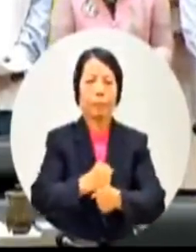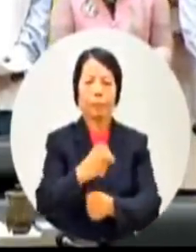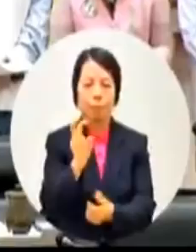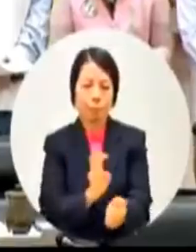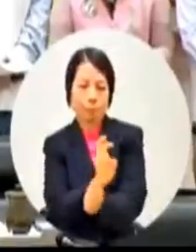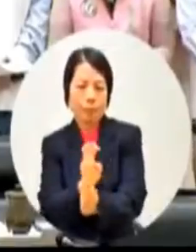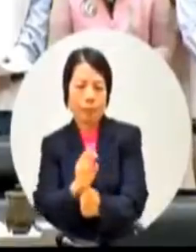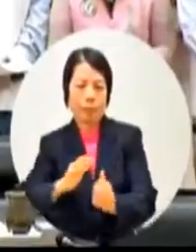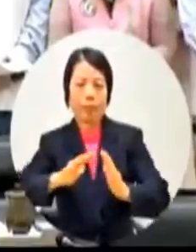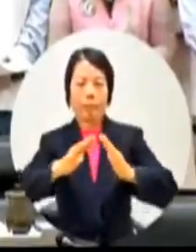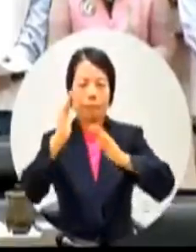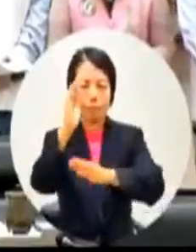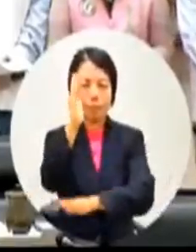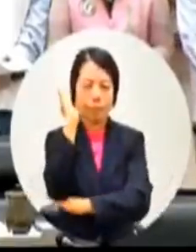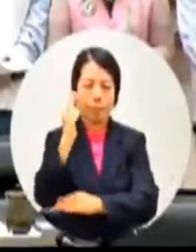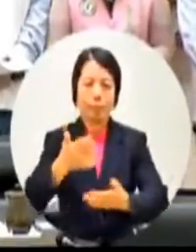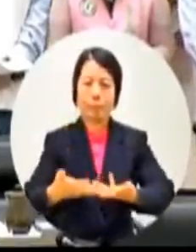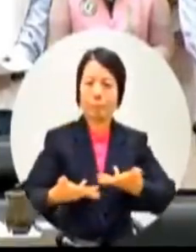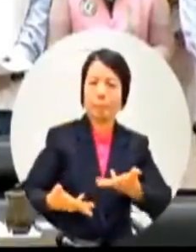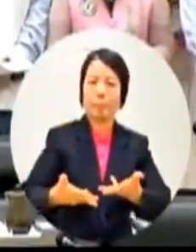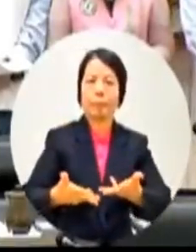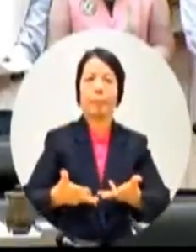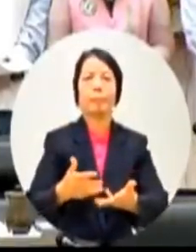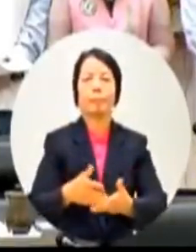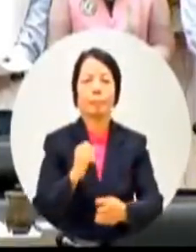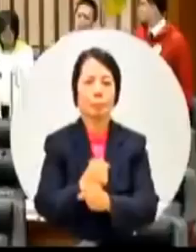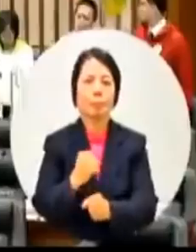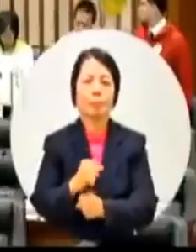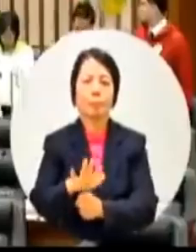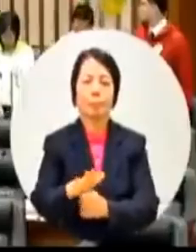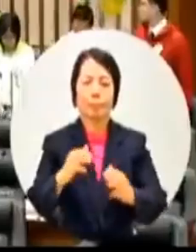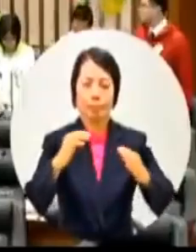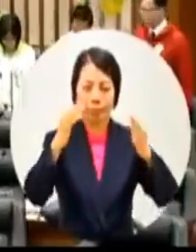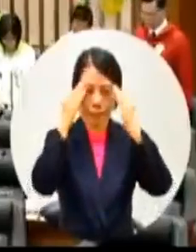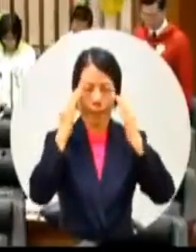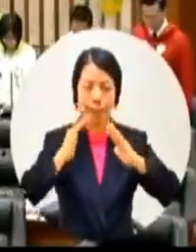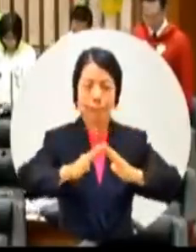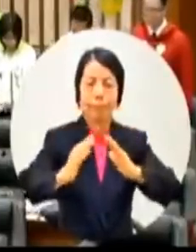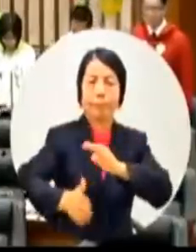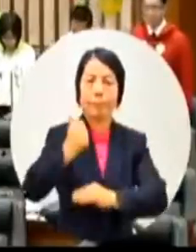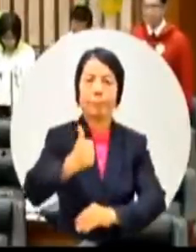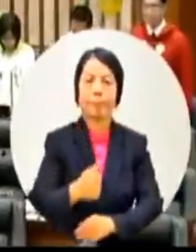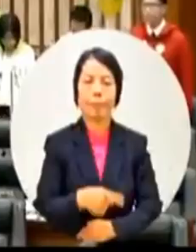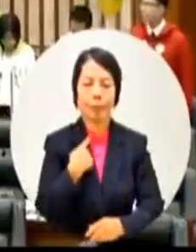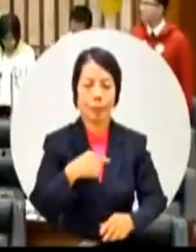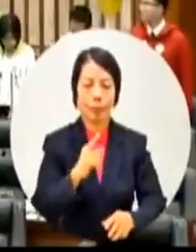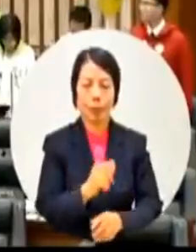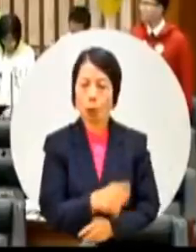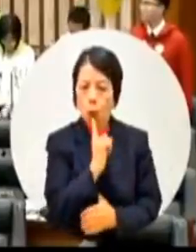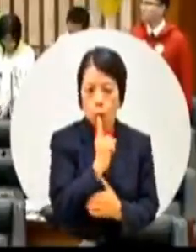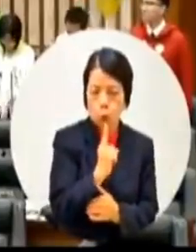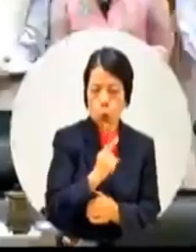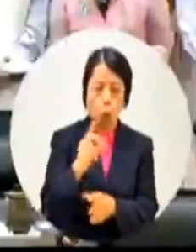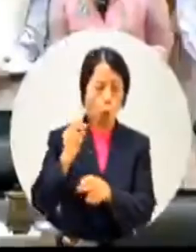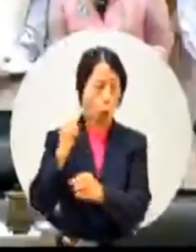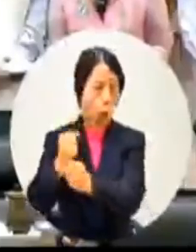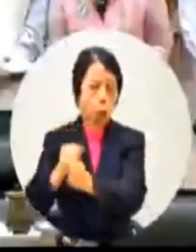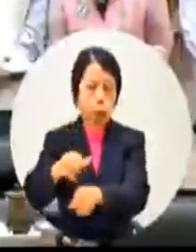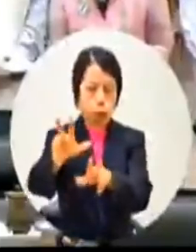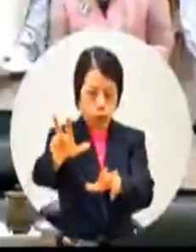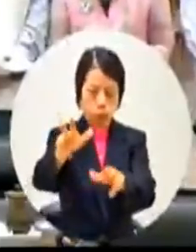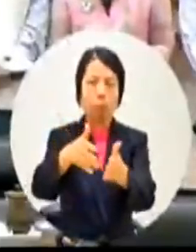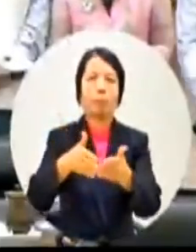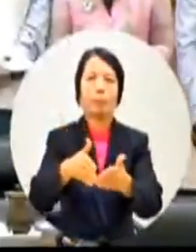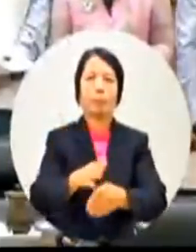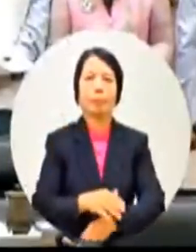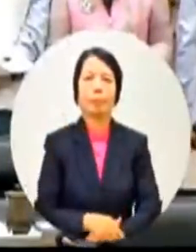们也期待韩市长你说到做到，好不好？那我们请市长给我们简单的答